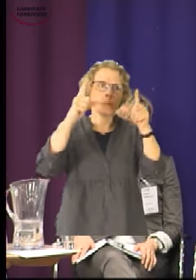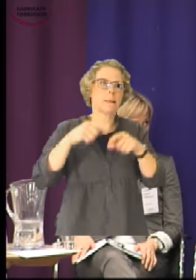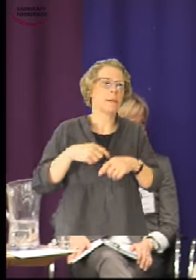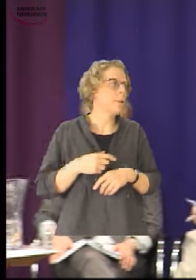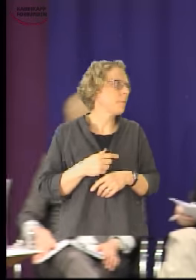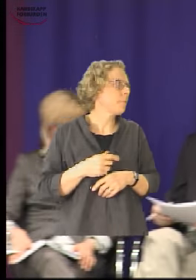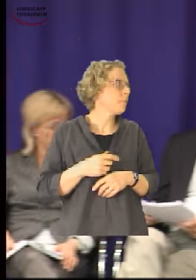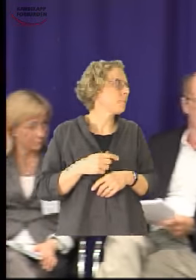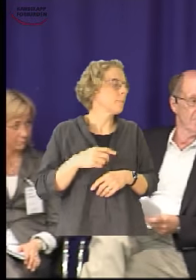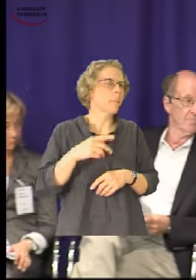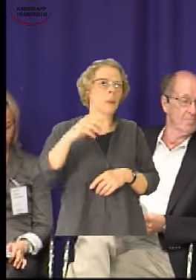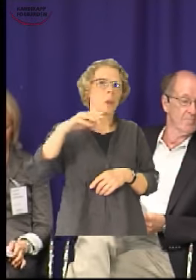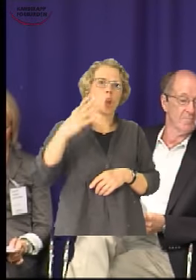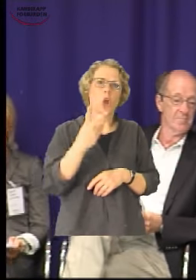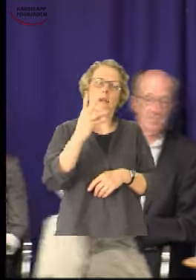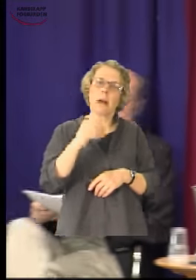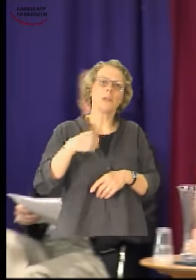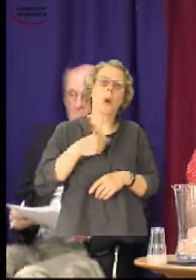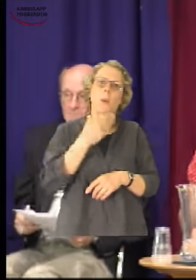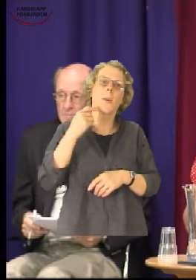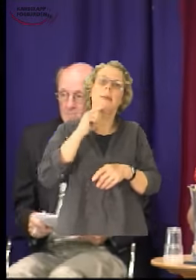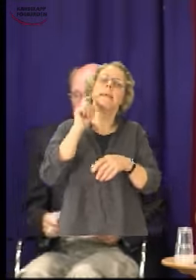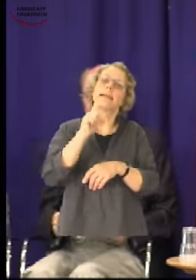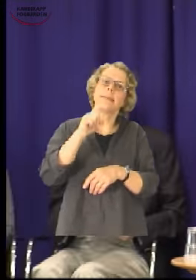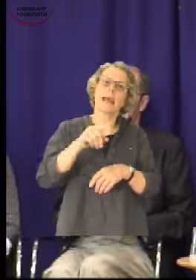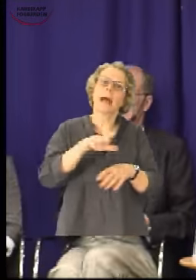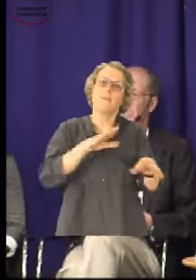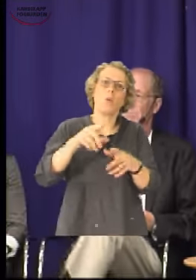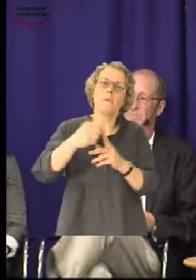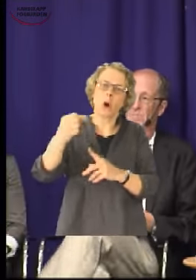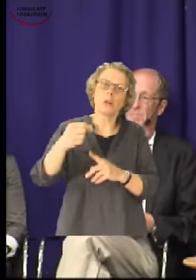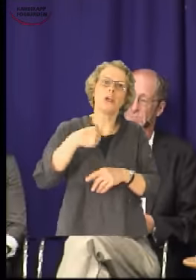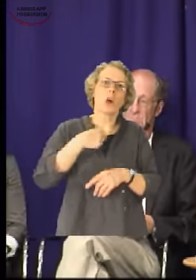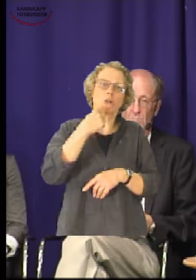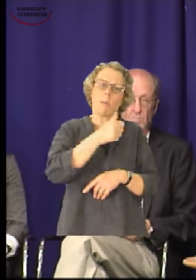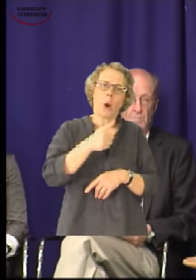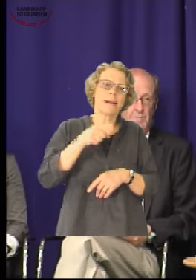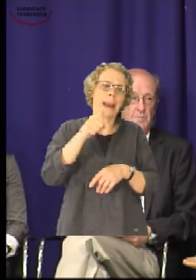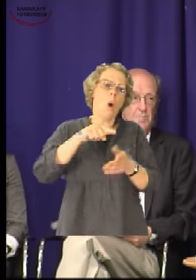Alltså jag har inte kritiserat vårdvalet. Jag sa att den här hårda fokusen på